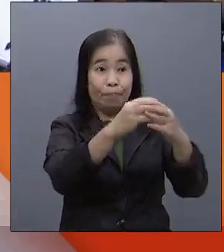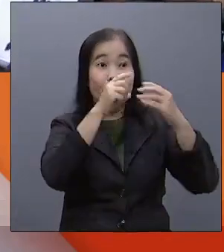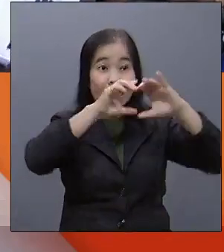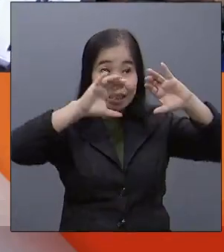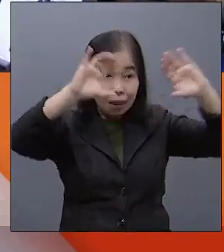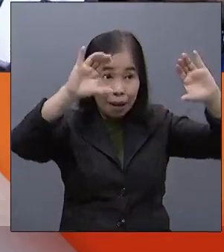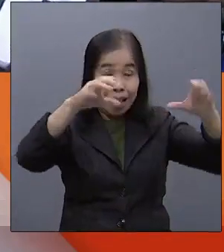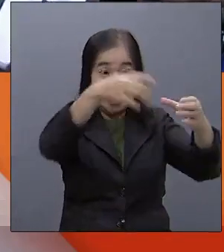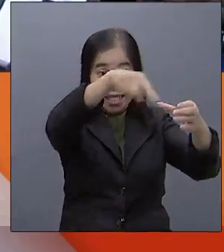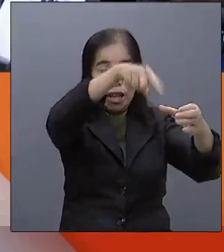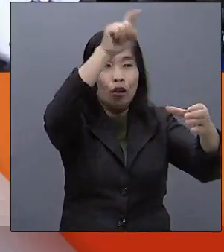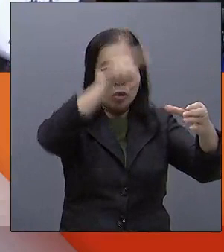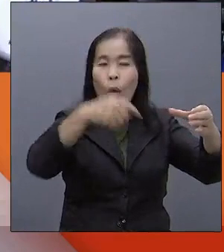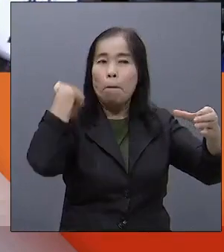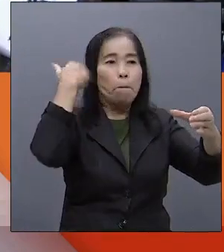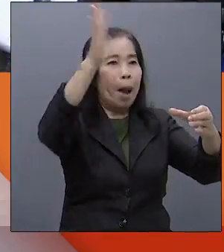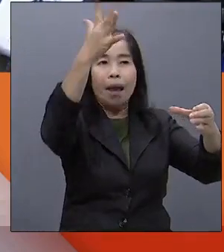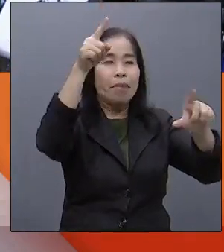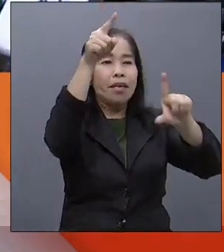ฐบาลนั้นต้องไม่มีพรรคก้าวไกลครับ